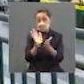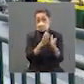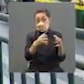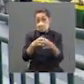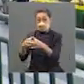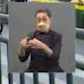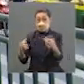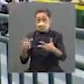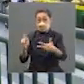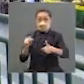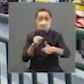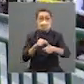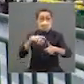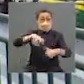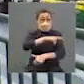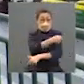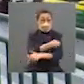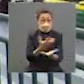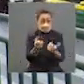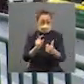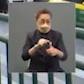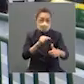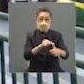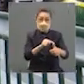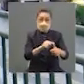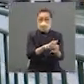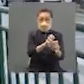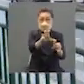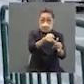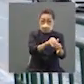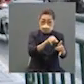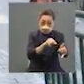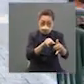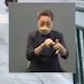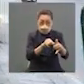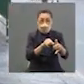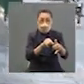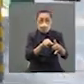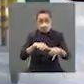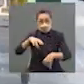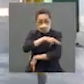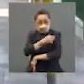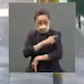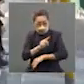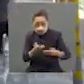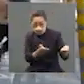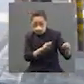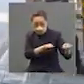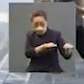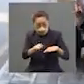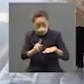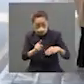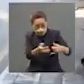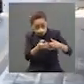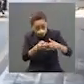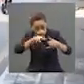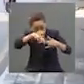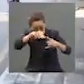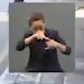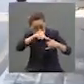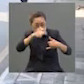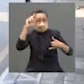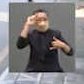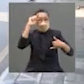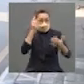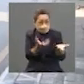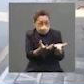ทย์คือสรุปมาตรการออกมาแล้วเนี่ยด้านการรักษาเขาจะแบ่งการดูแลผู้ป่วยออกเป็น3กลุ่มด้วยกันค่ะคุณผู้ฟังคะกลุ่ม